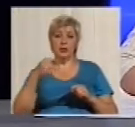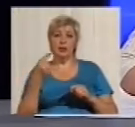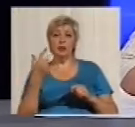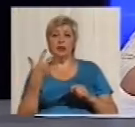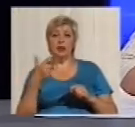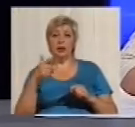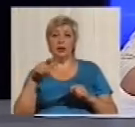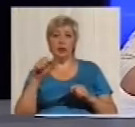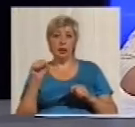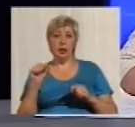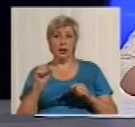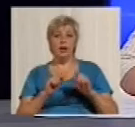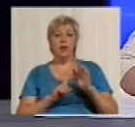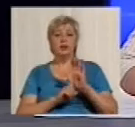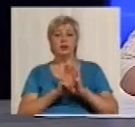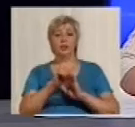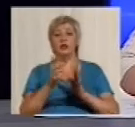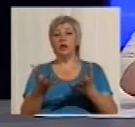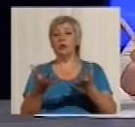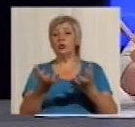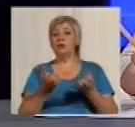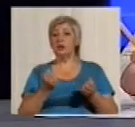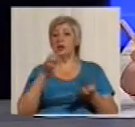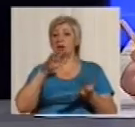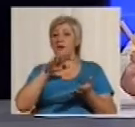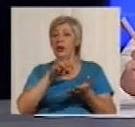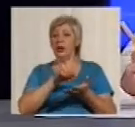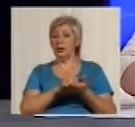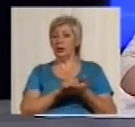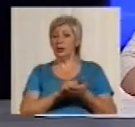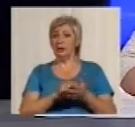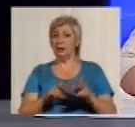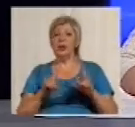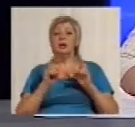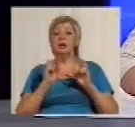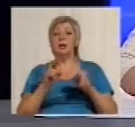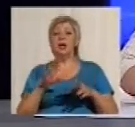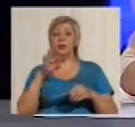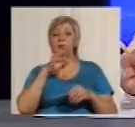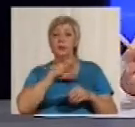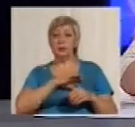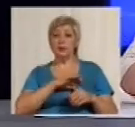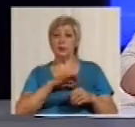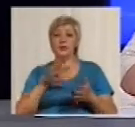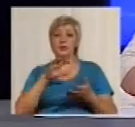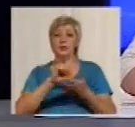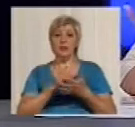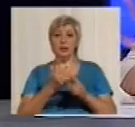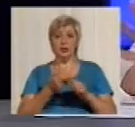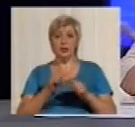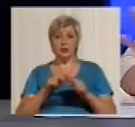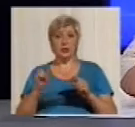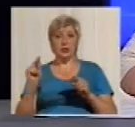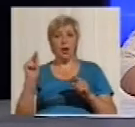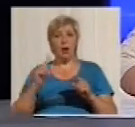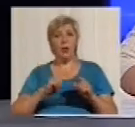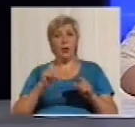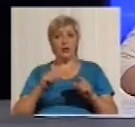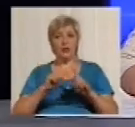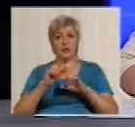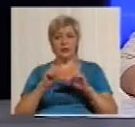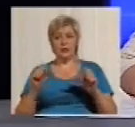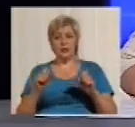Спочатку її взяли в оренду, так, yeah. пані Надія? Так. Як використовувалась, відомо, як використовувалась в оренді ці майстерні? Чи просто нет,